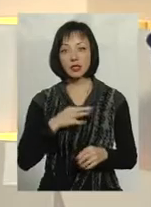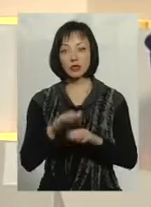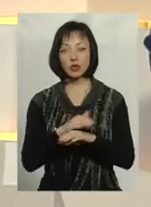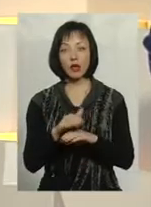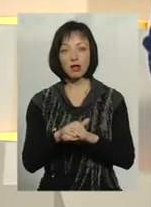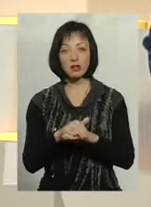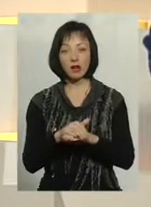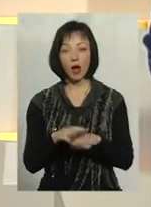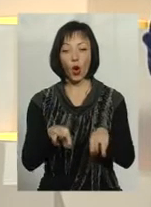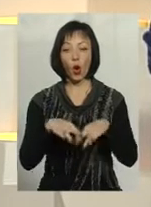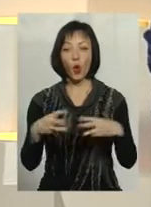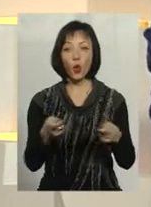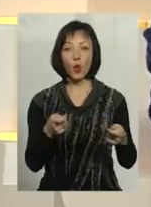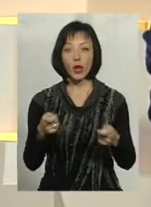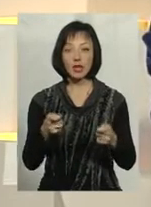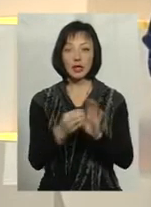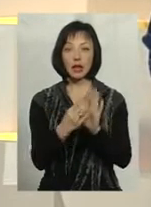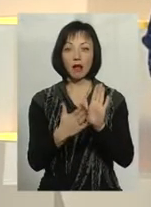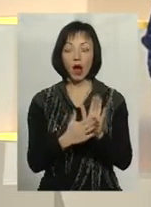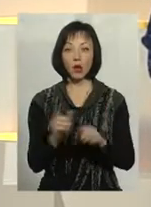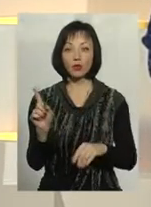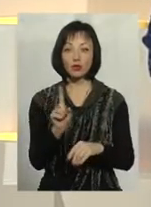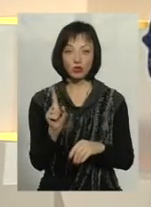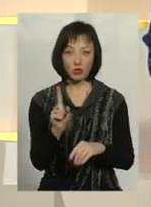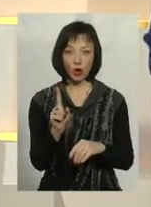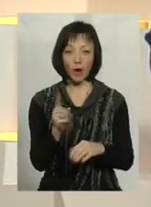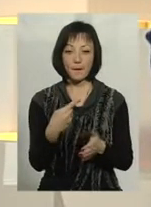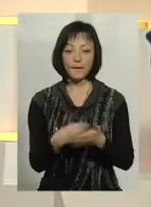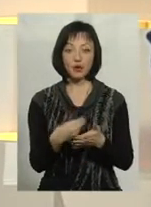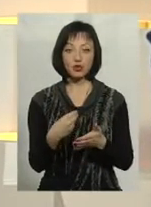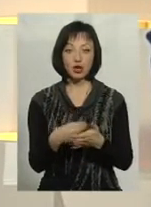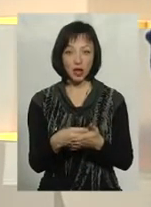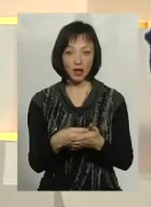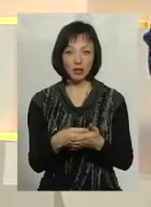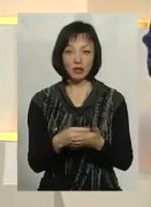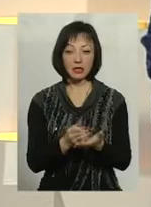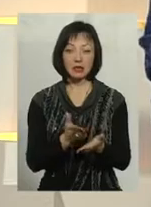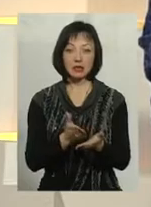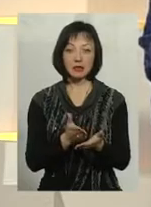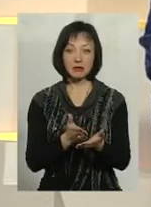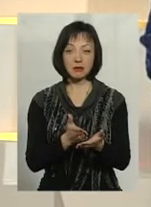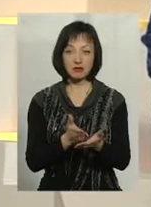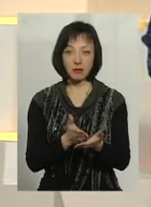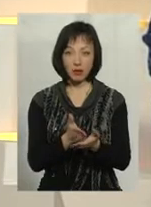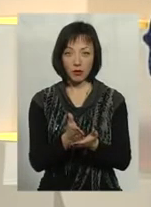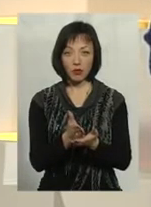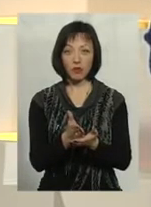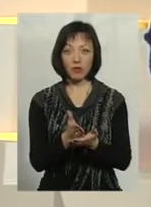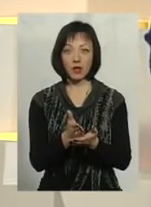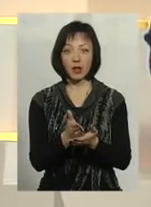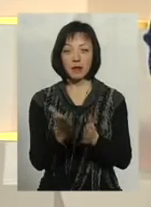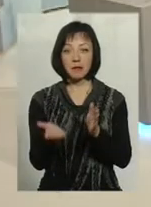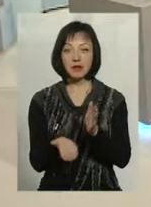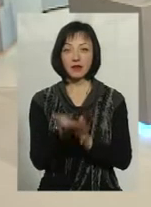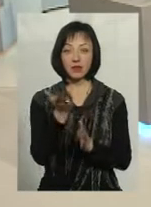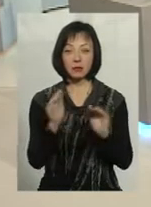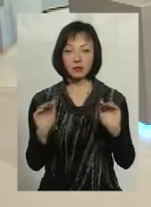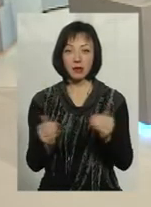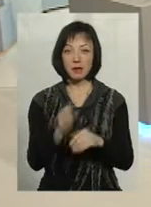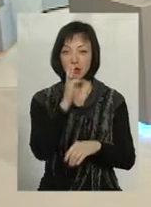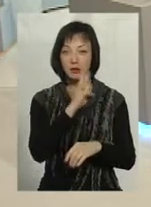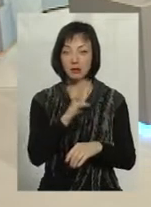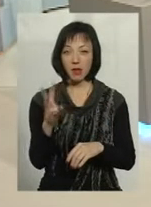збираються їх все-таки на них реагувати. Але тут одне ноє. Є такий показник нижній, як 3%, от,